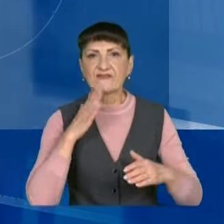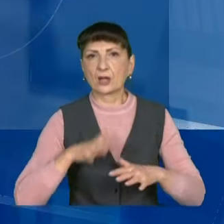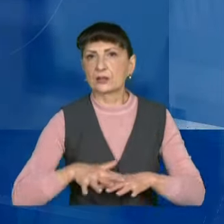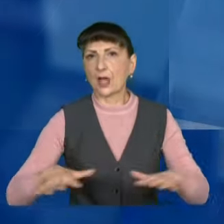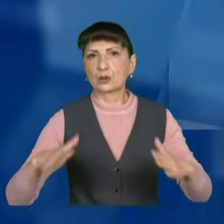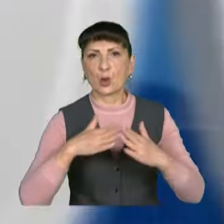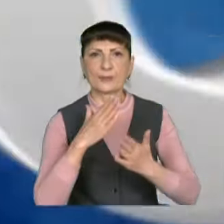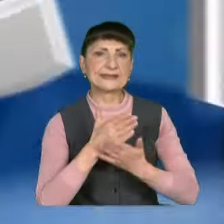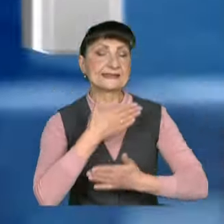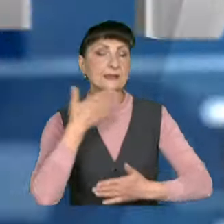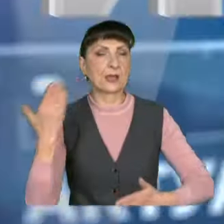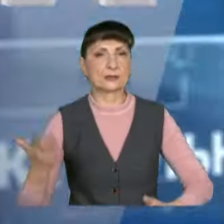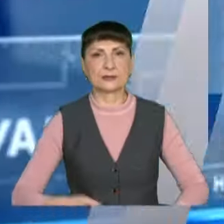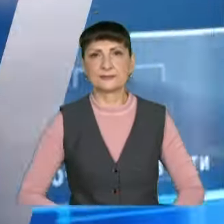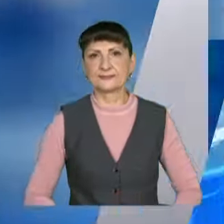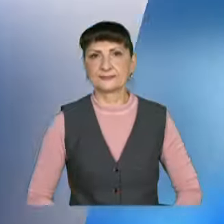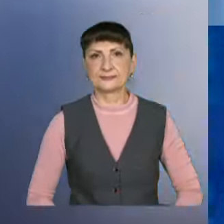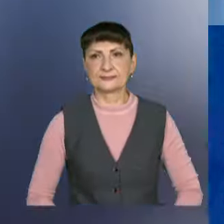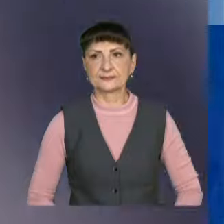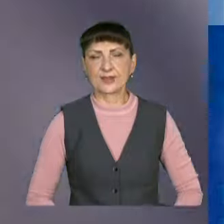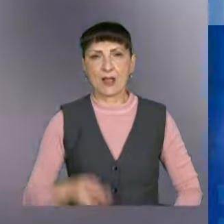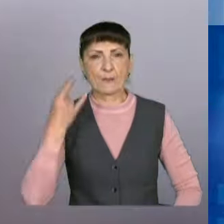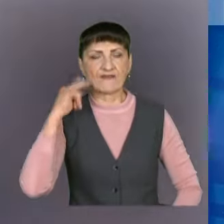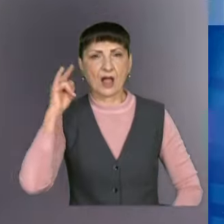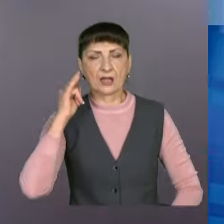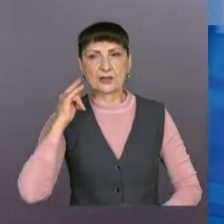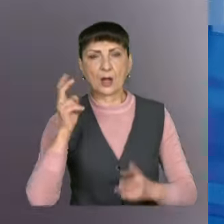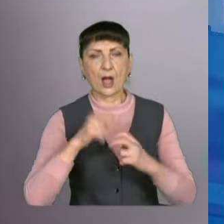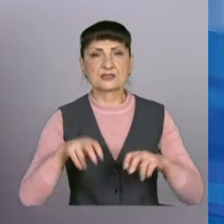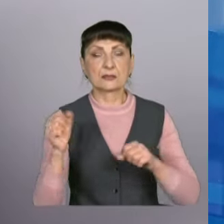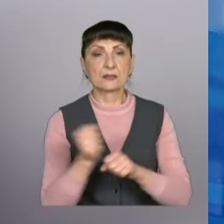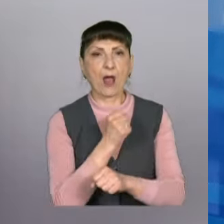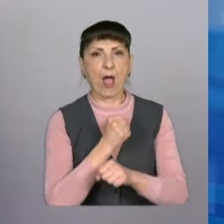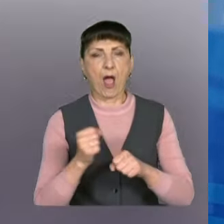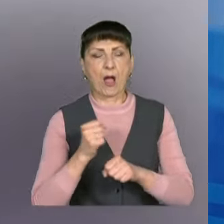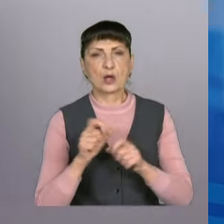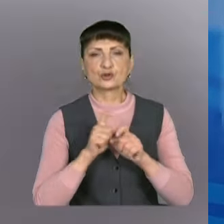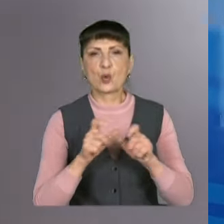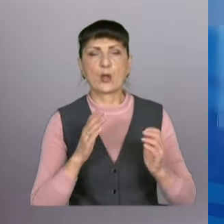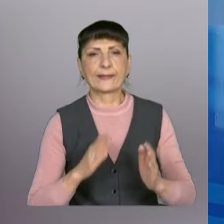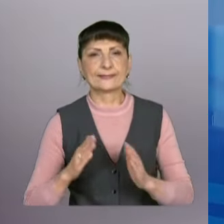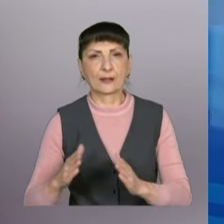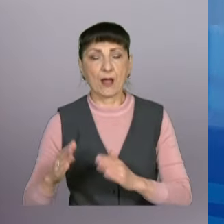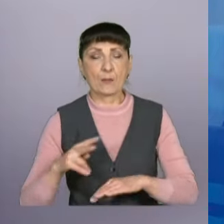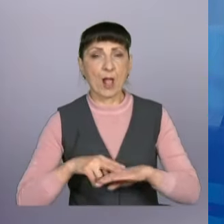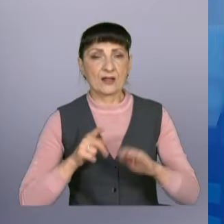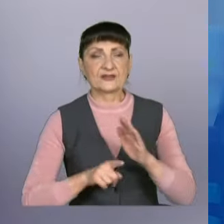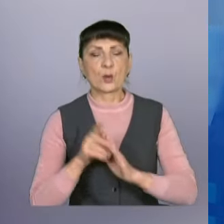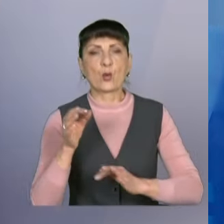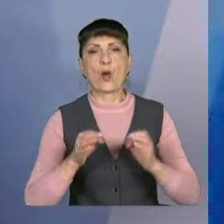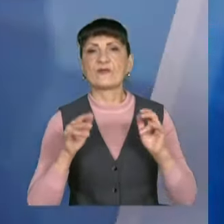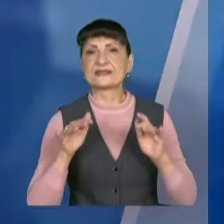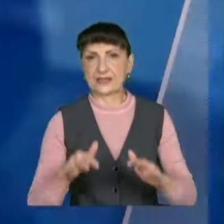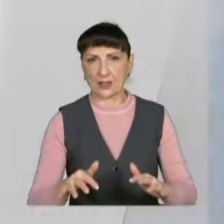дома? В Павлодаре расследуют драку между кадетами школы-интерната. Полиция возбудила уголовное